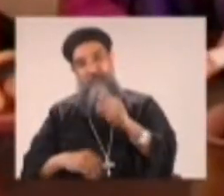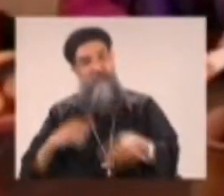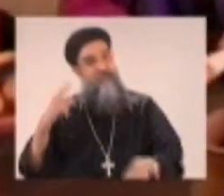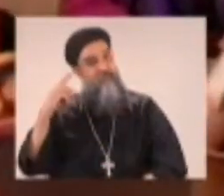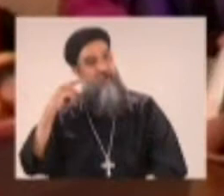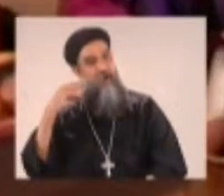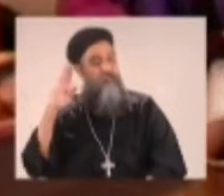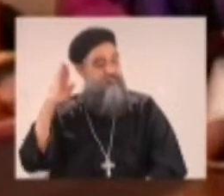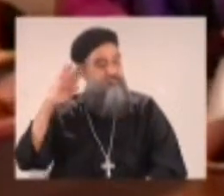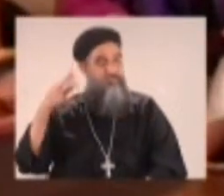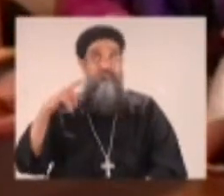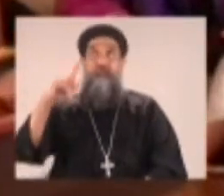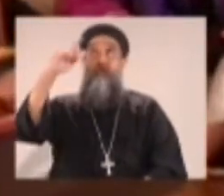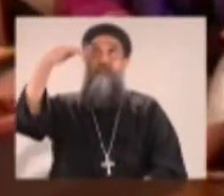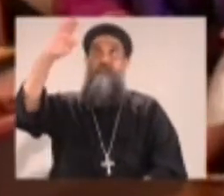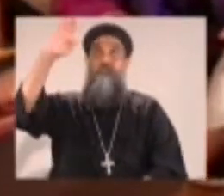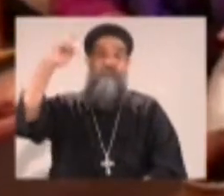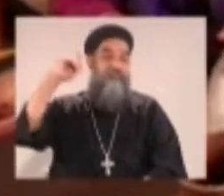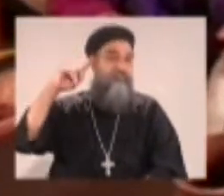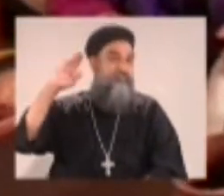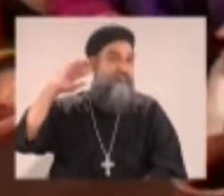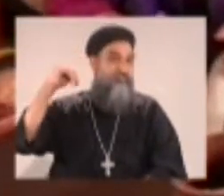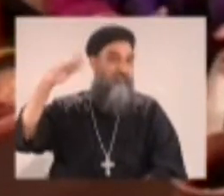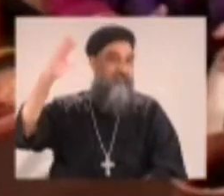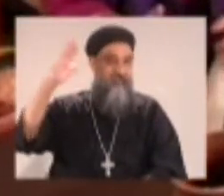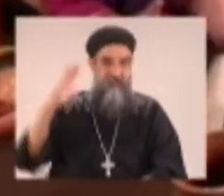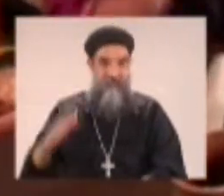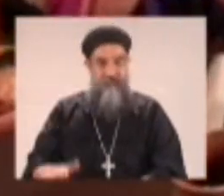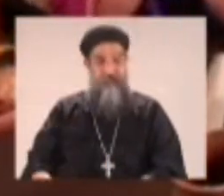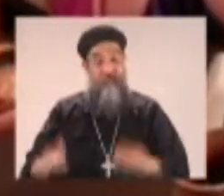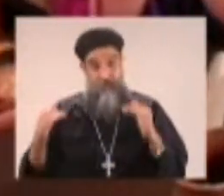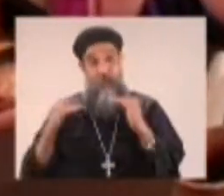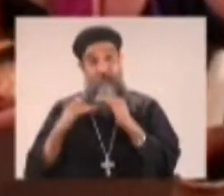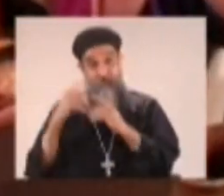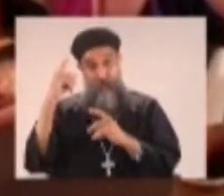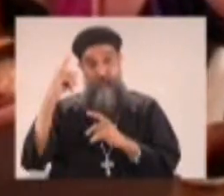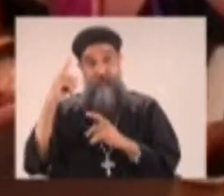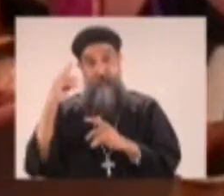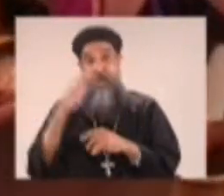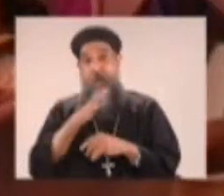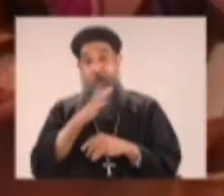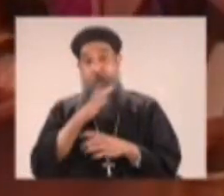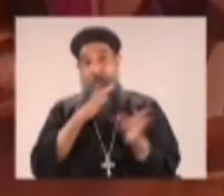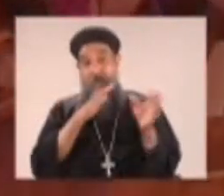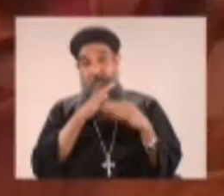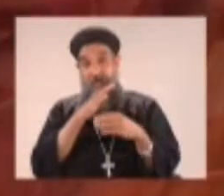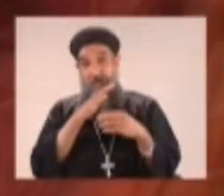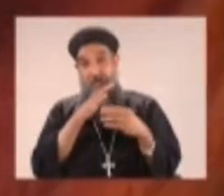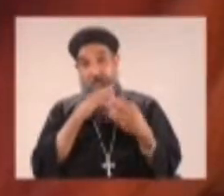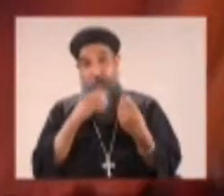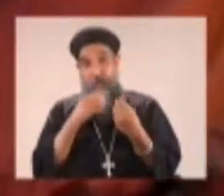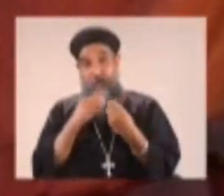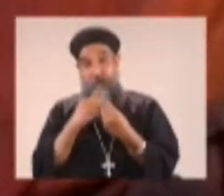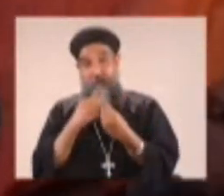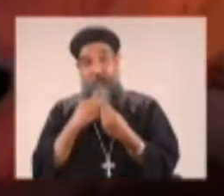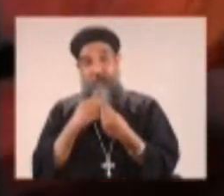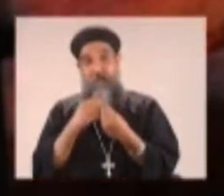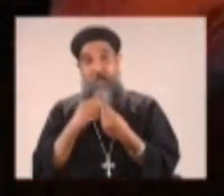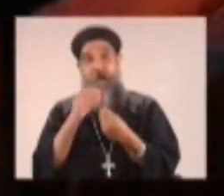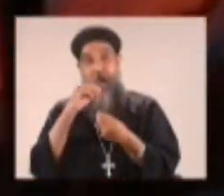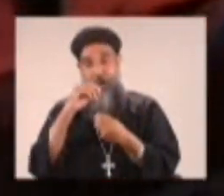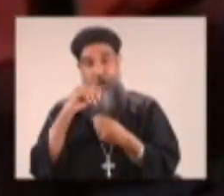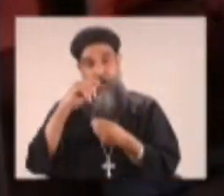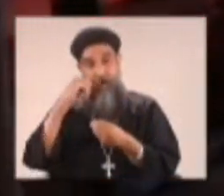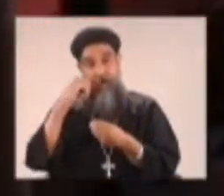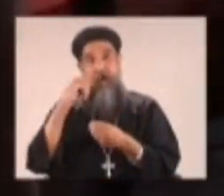عشان يبقى كاهن ليه، واحد يكون أمين وبيطيع ربنا. وفي يوم صمويل كان نايم